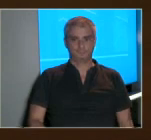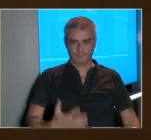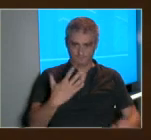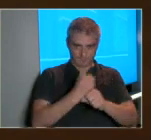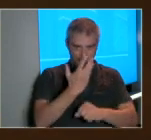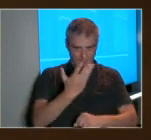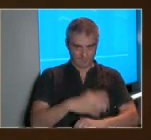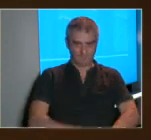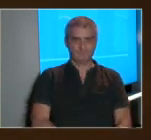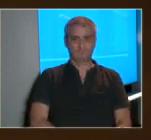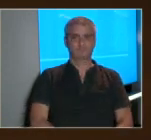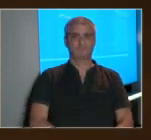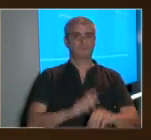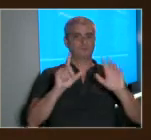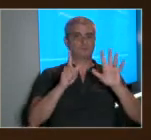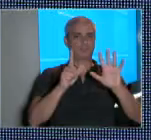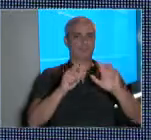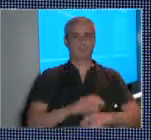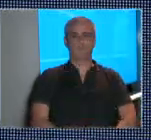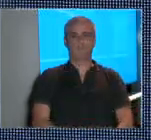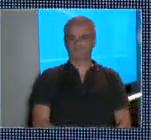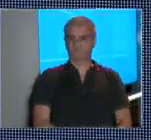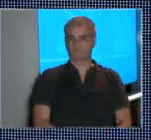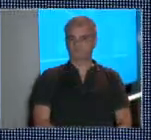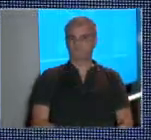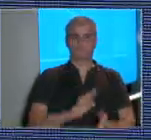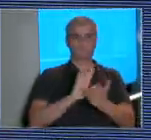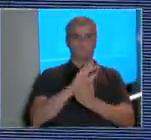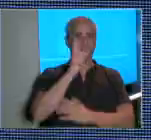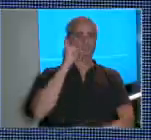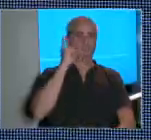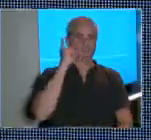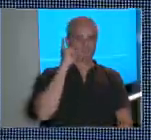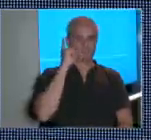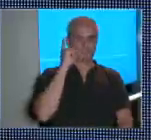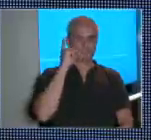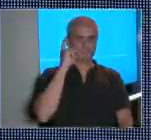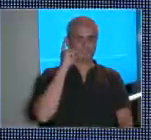בהצלחה. לך 7 דקות. 11 שנים,